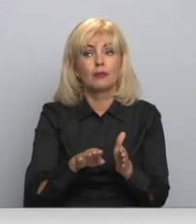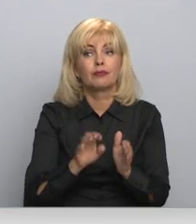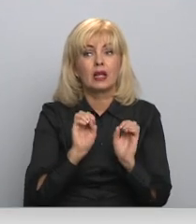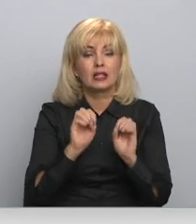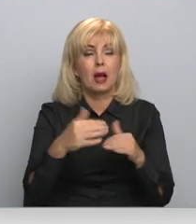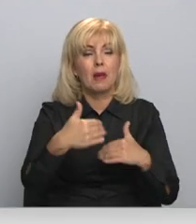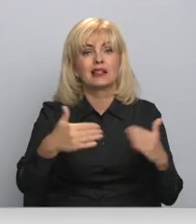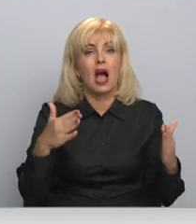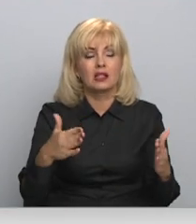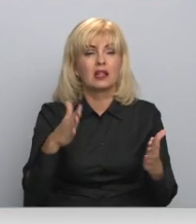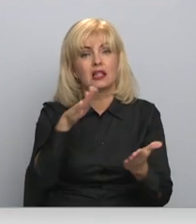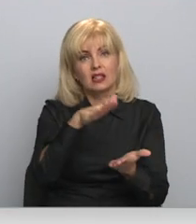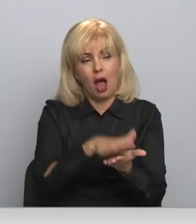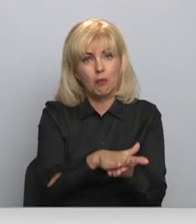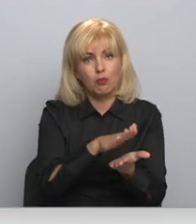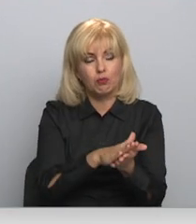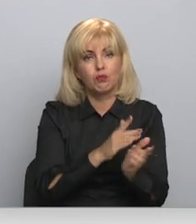tur,